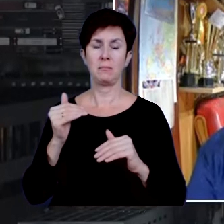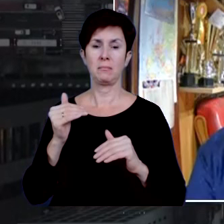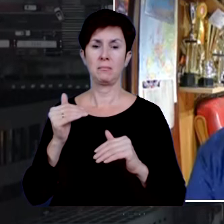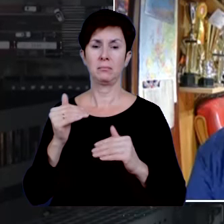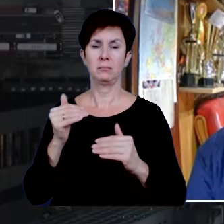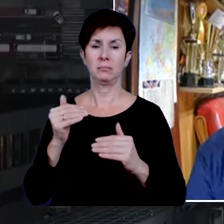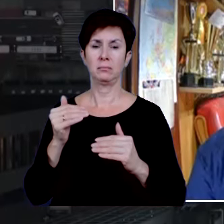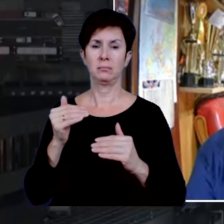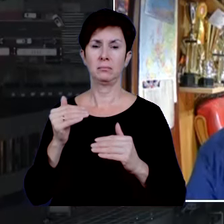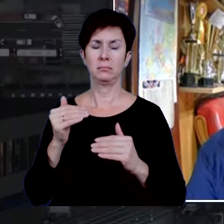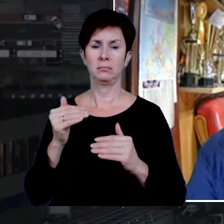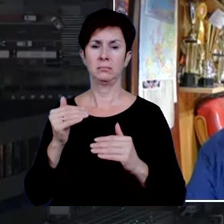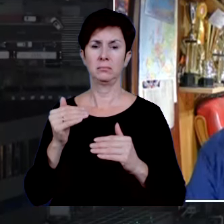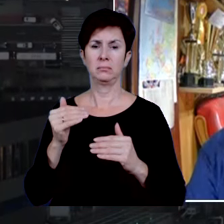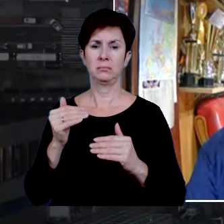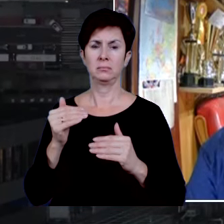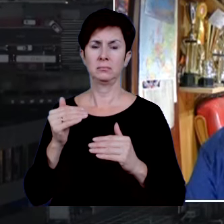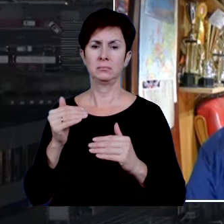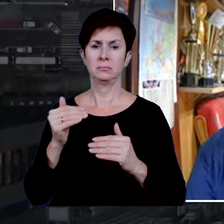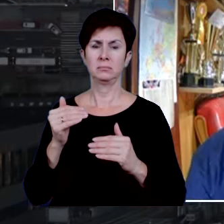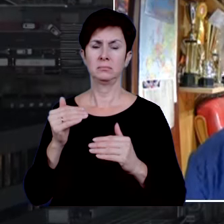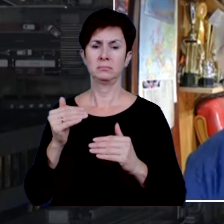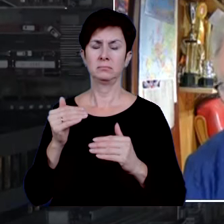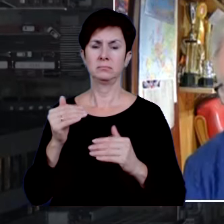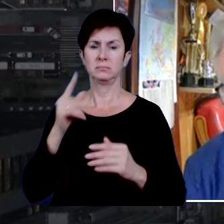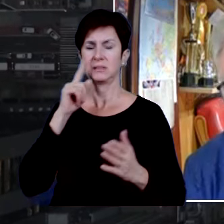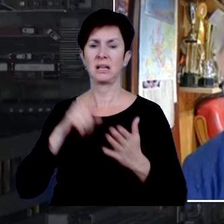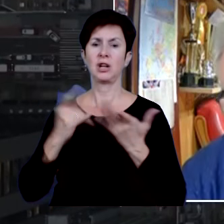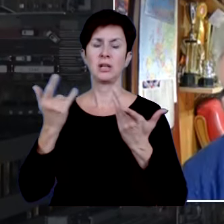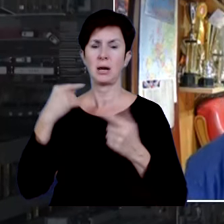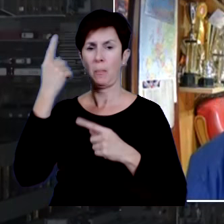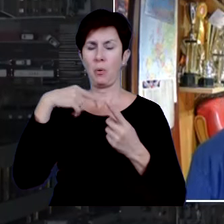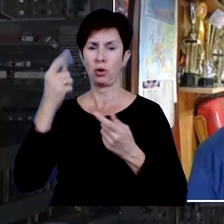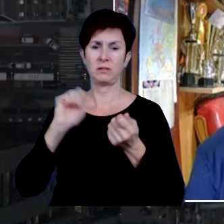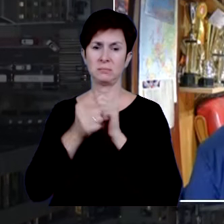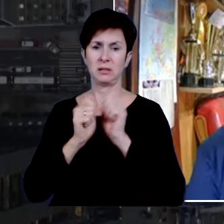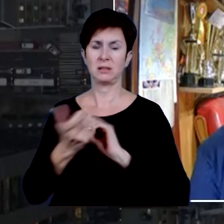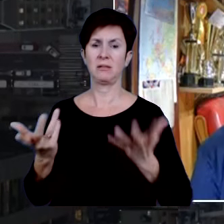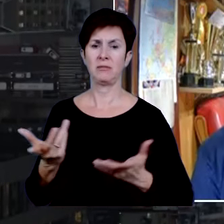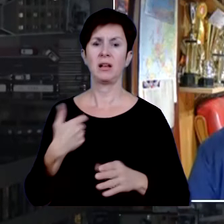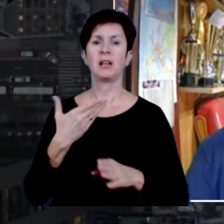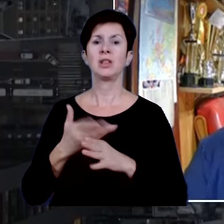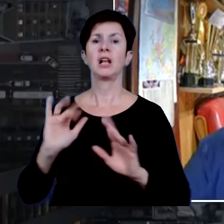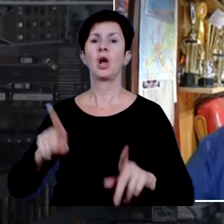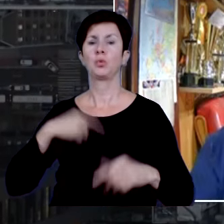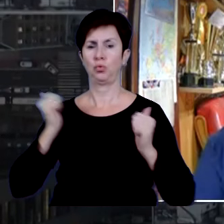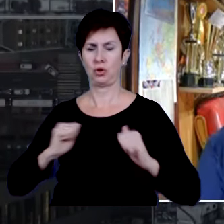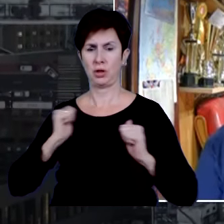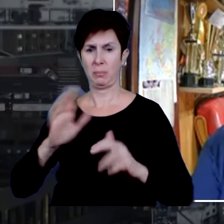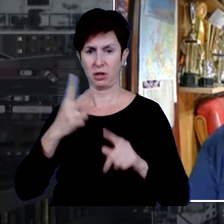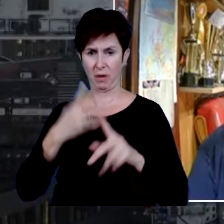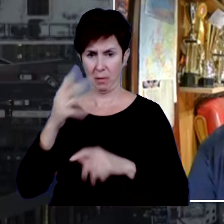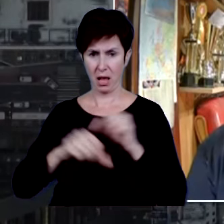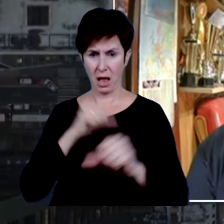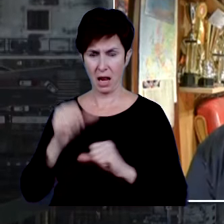rodzi anomalia pogodowe. Nie ma, nikt nie słyszał. I dokąd będziemy czekać? 25 lat, żeby coś zrealizować